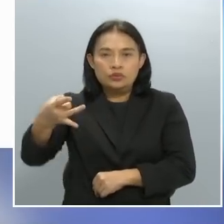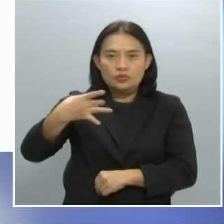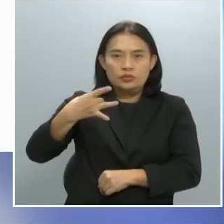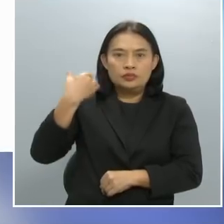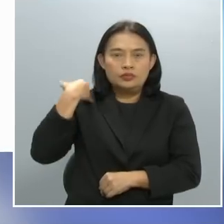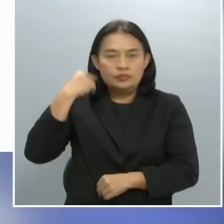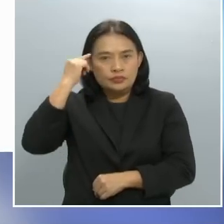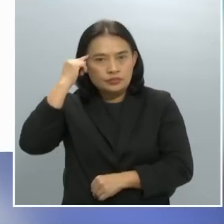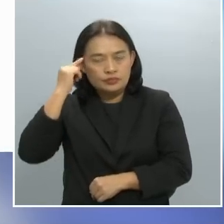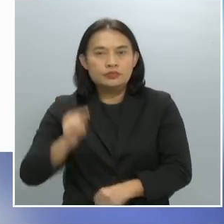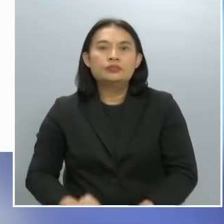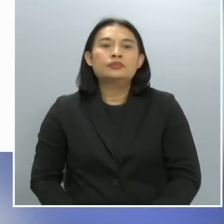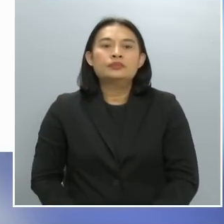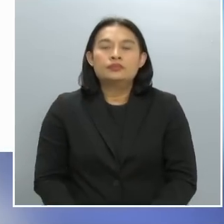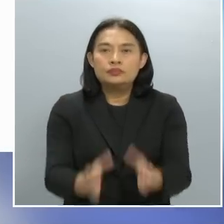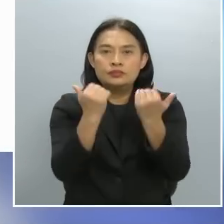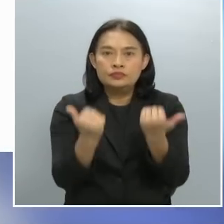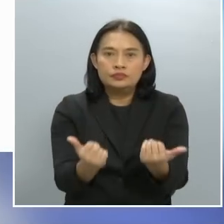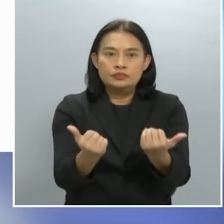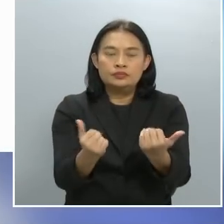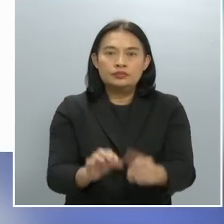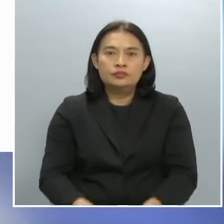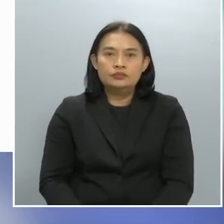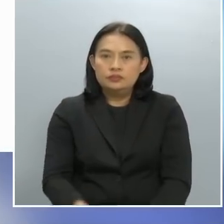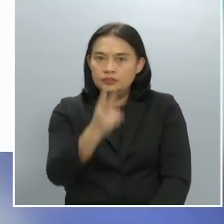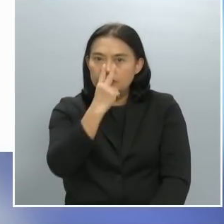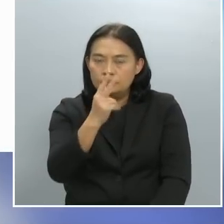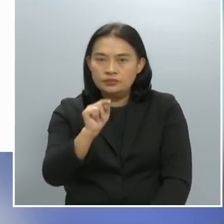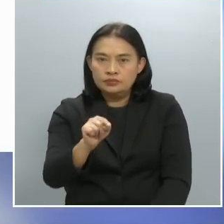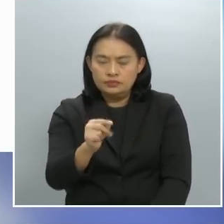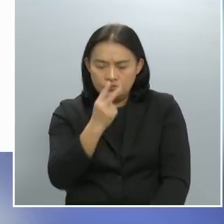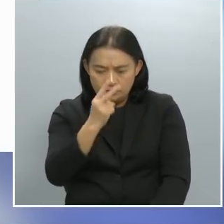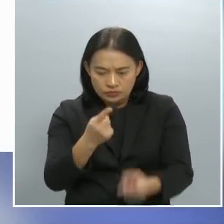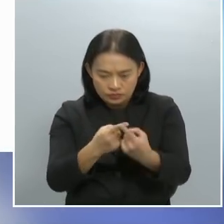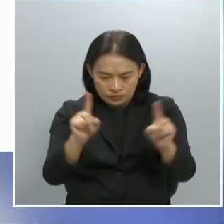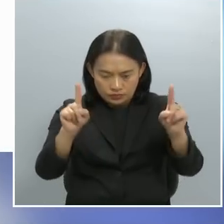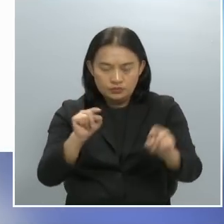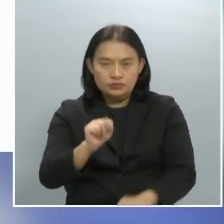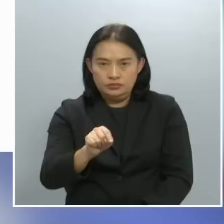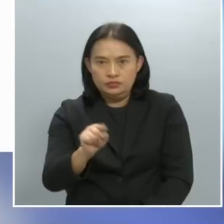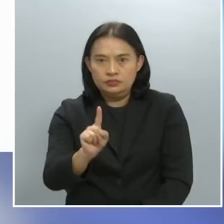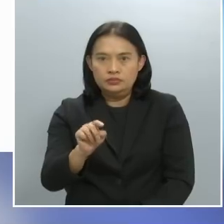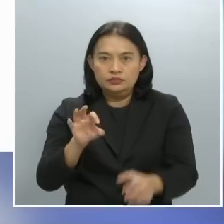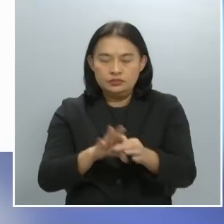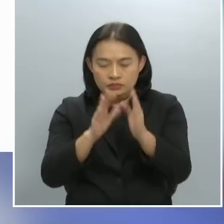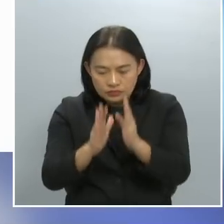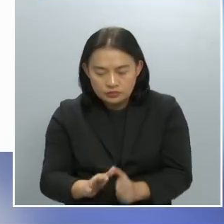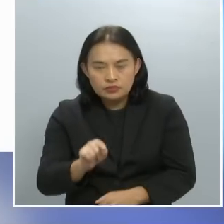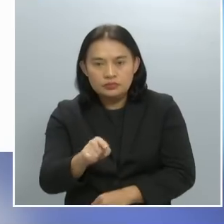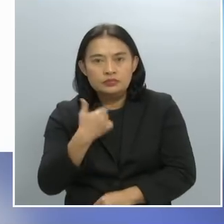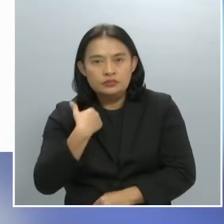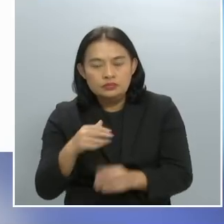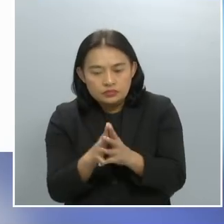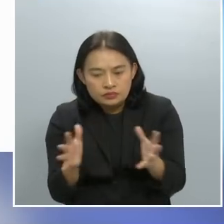ซวเล่นจนมาวันนี้น้องส่งทวิตนี้มาให้ดูเราว่ามันไม่ปกติซึ่งเราคิดว่าต้องมีคนที่โดนจำนวนมากก